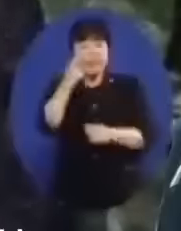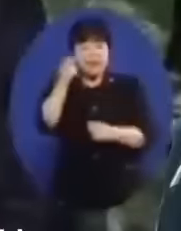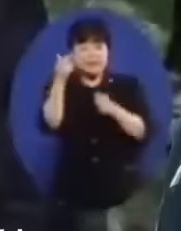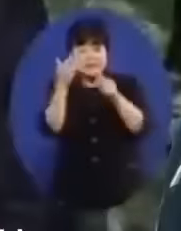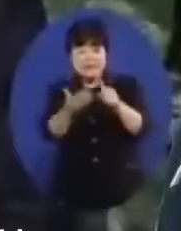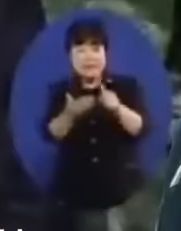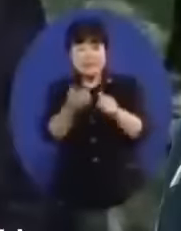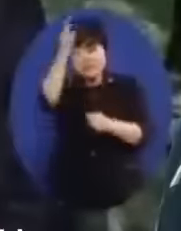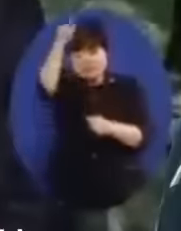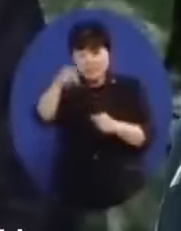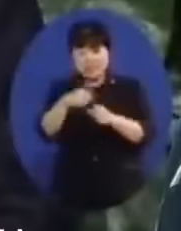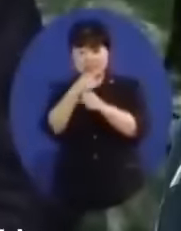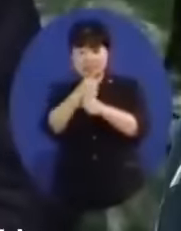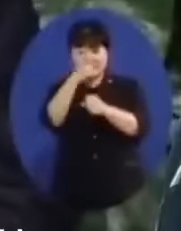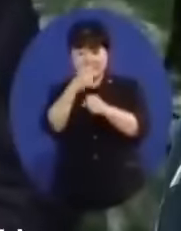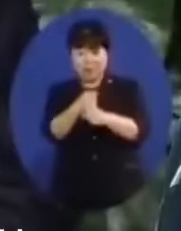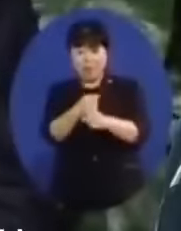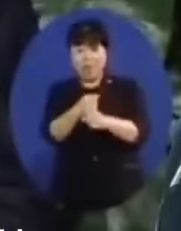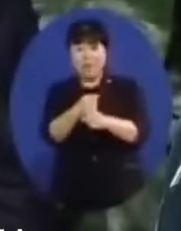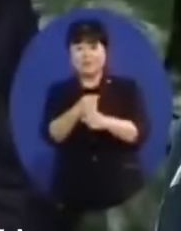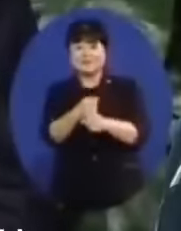아버지께서 천지를 지으시는데